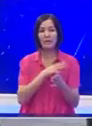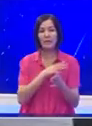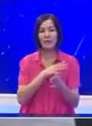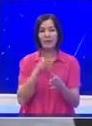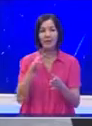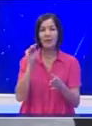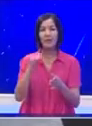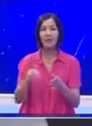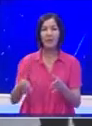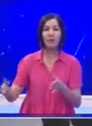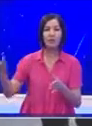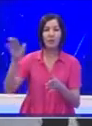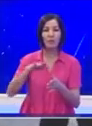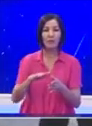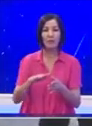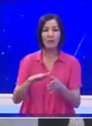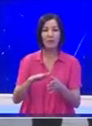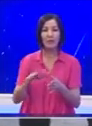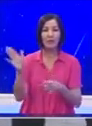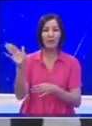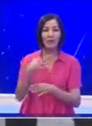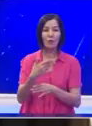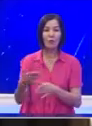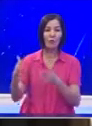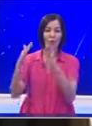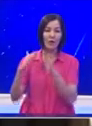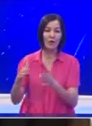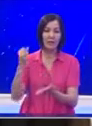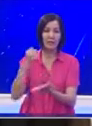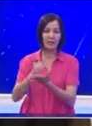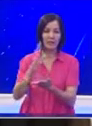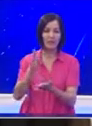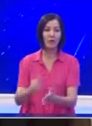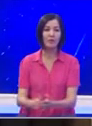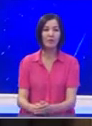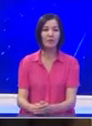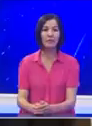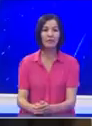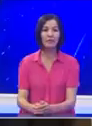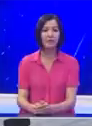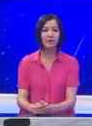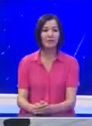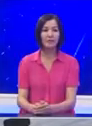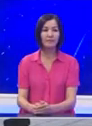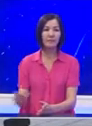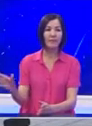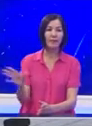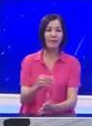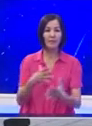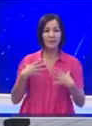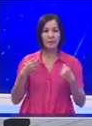Шаған тауының шыңын бағындырып, табысталған туды тауға тігетін болады. Барлықтарыңыз осындай салауатты өмір салтын